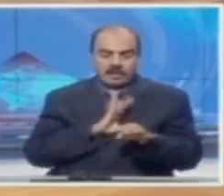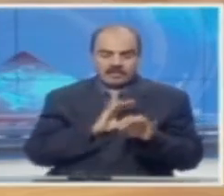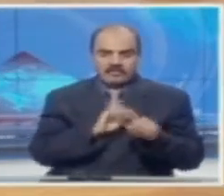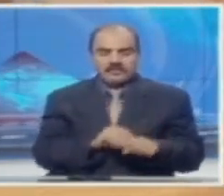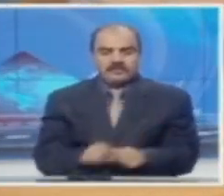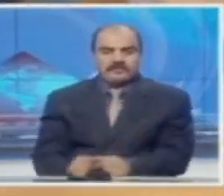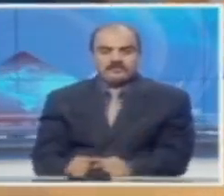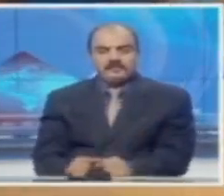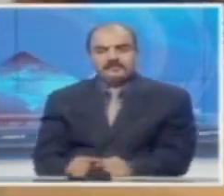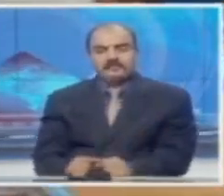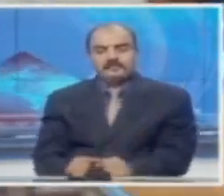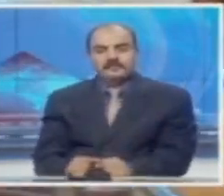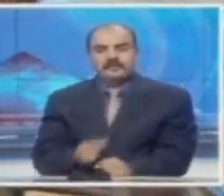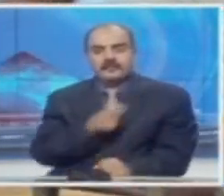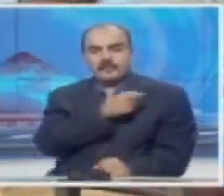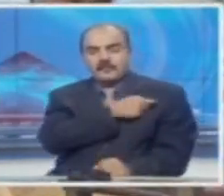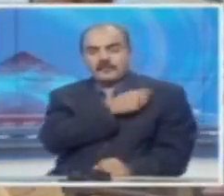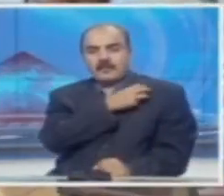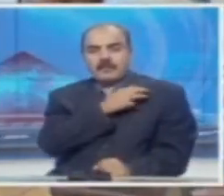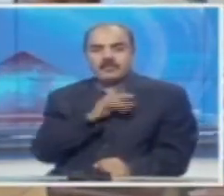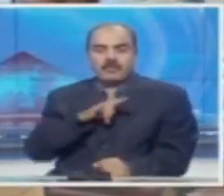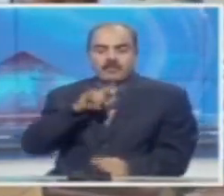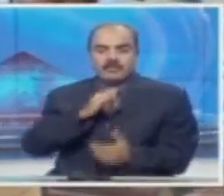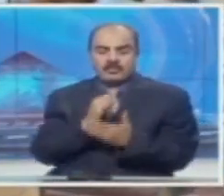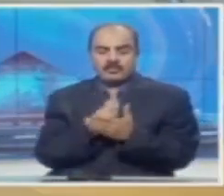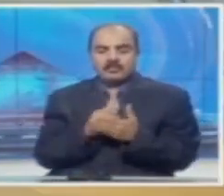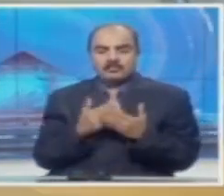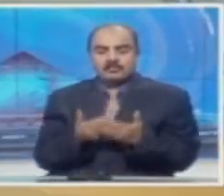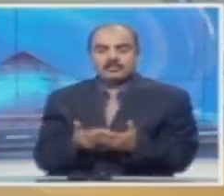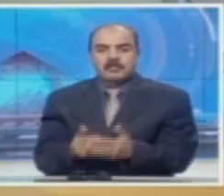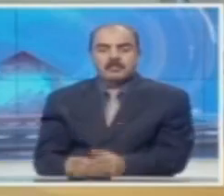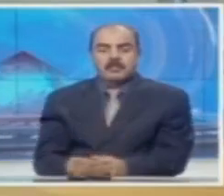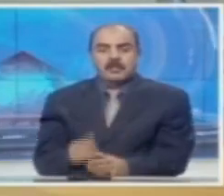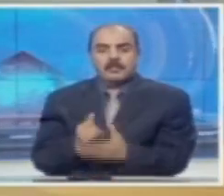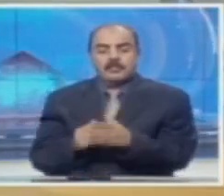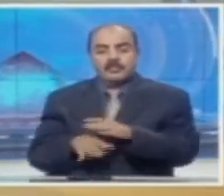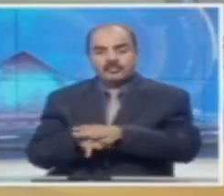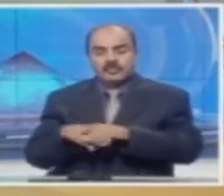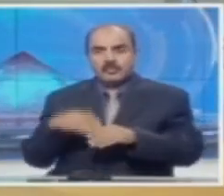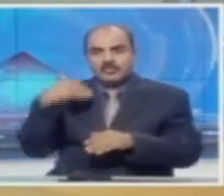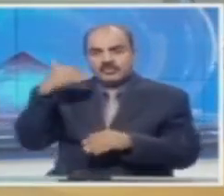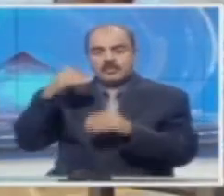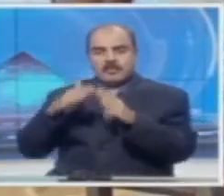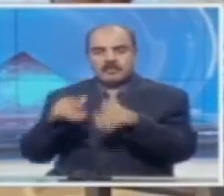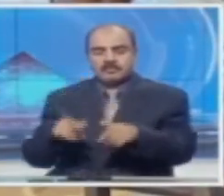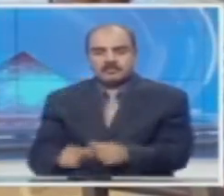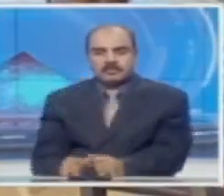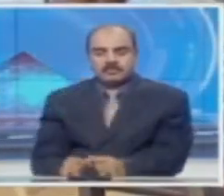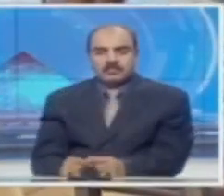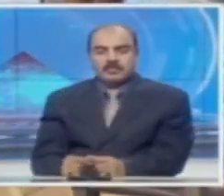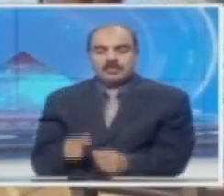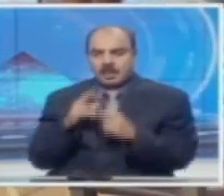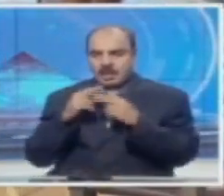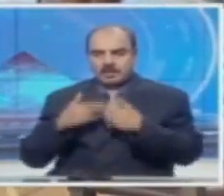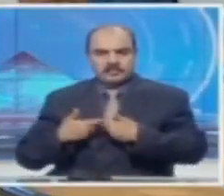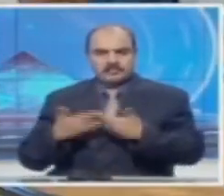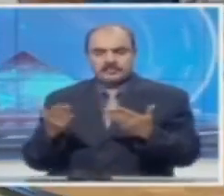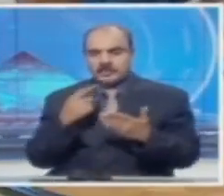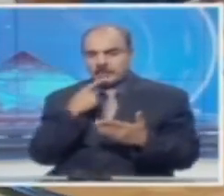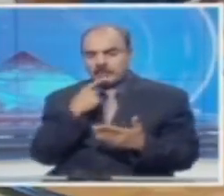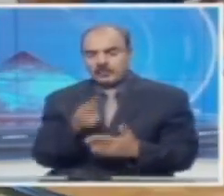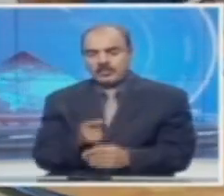المسلحة والعقيد طيار بهاء الدين الغنام مدير مشروع مستقبل مصر. المتحدث الرسمي باسم